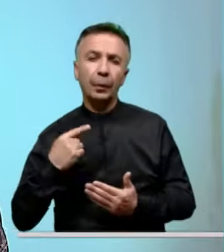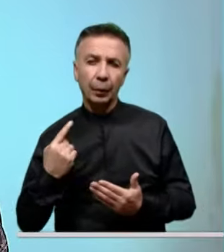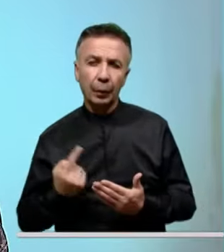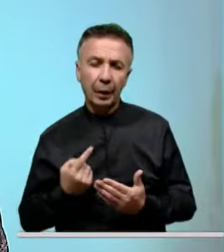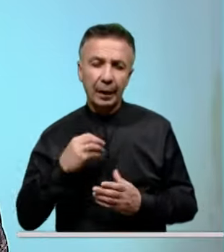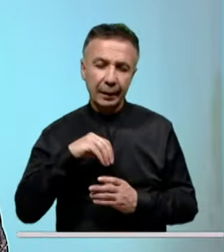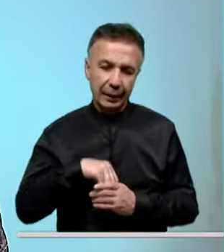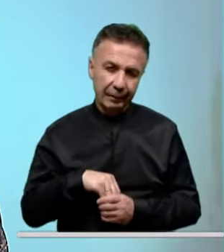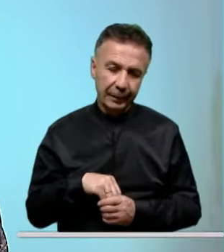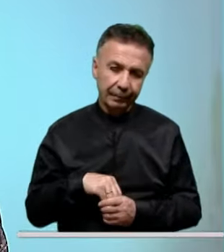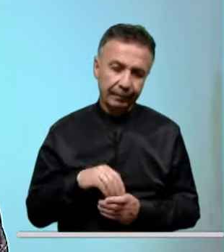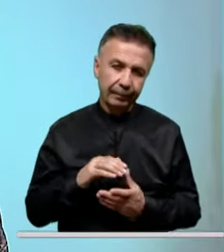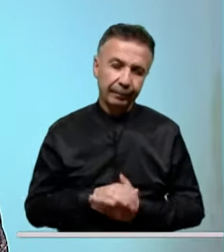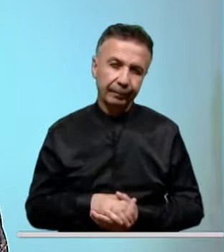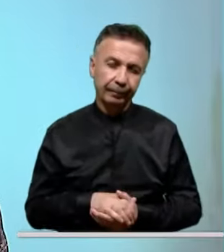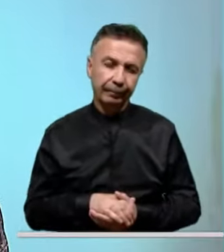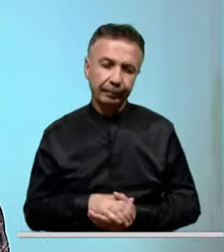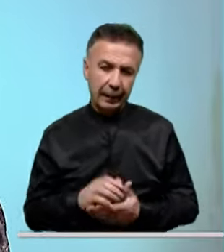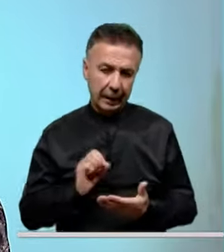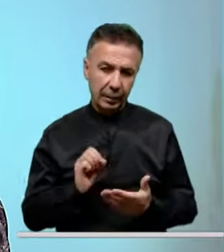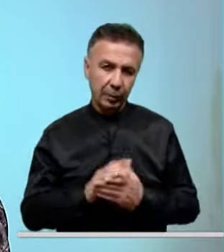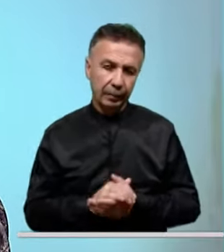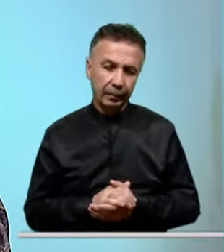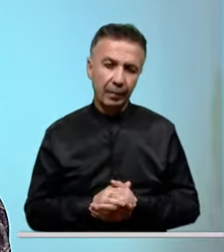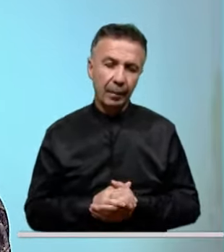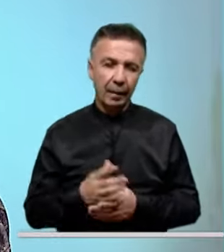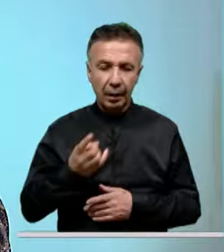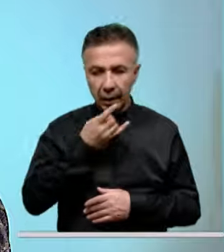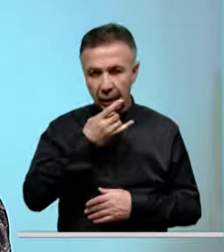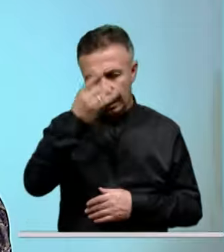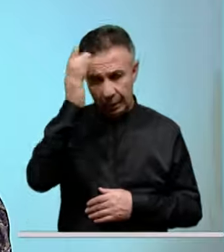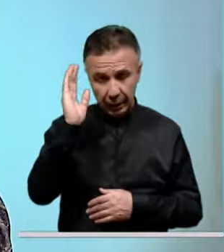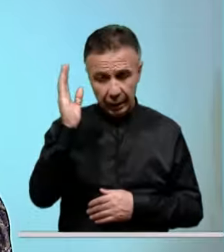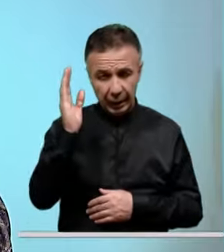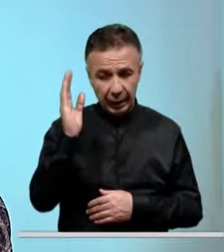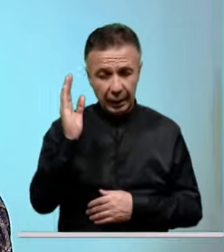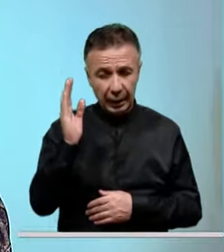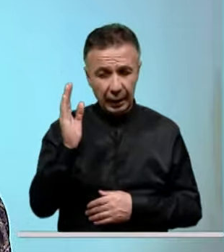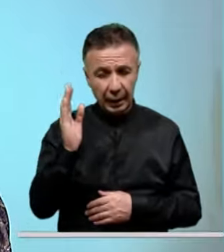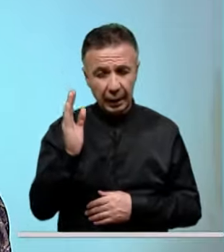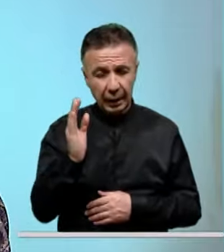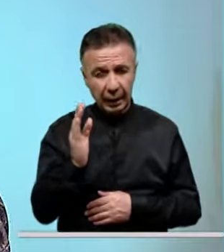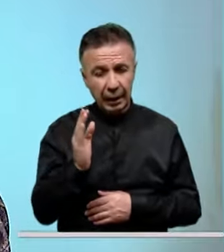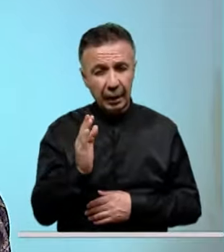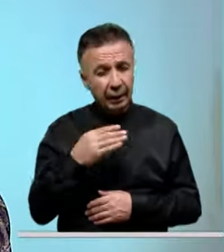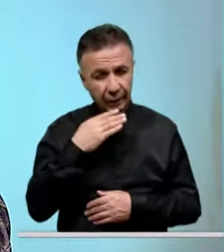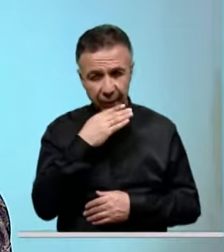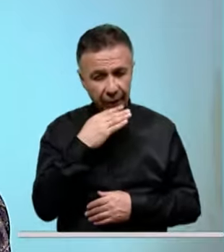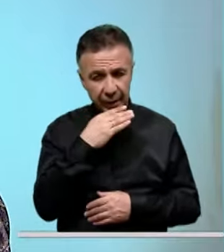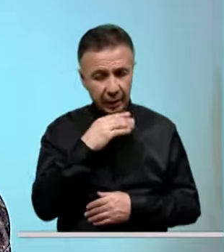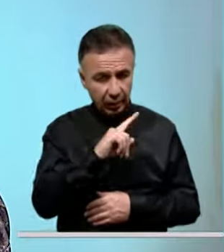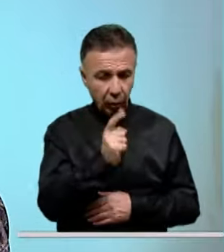men istata'a ileyhi sebila, oraya gidebilmeye imkan, yol bulan kişiye